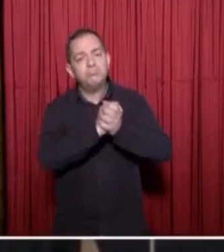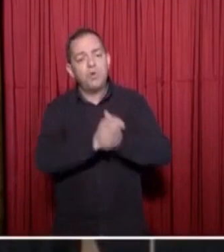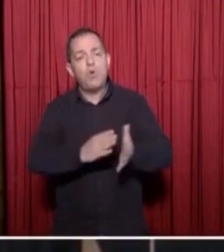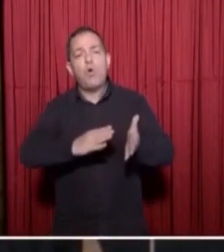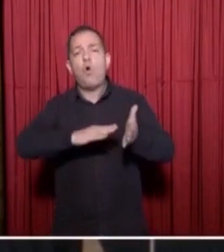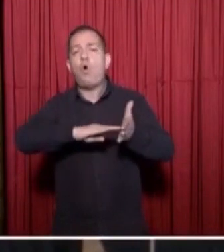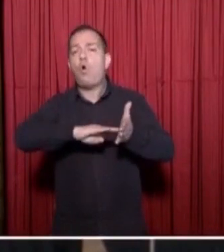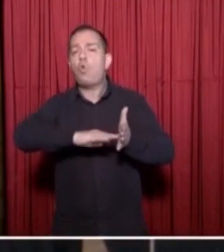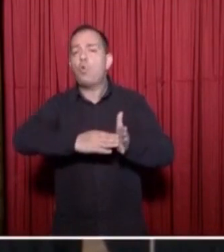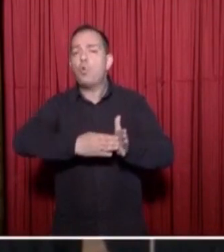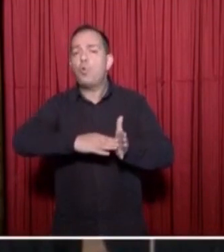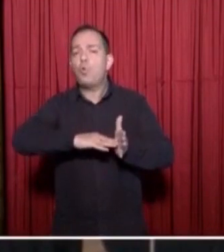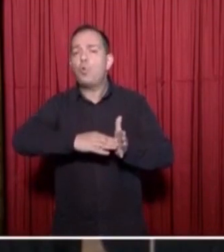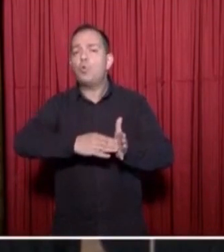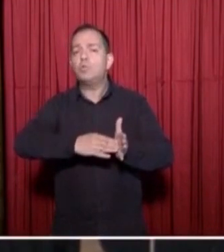μακάριος ο